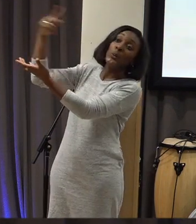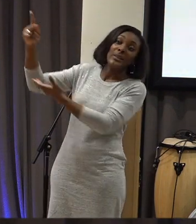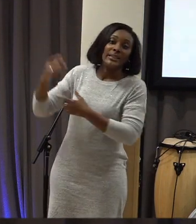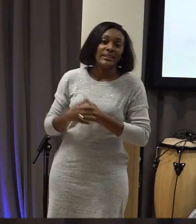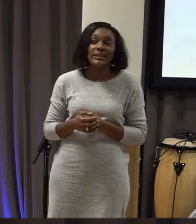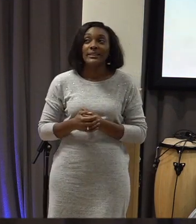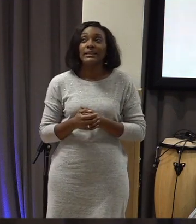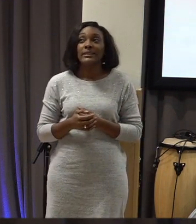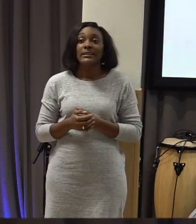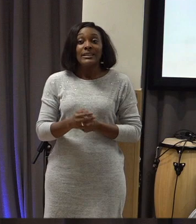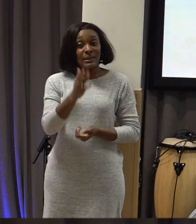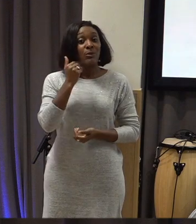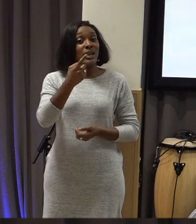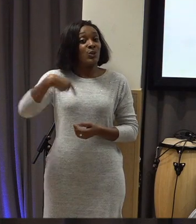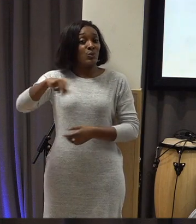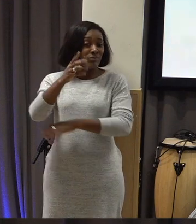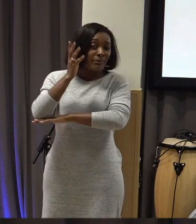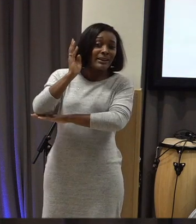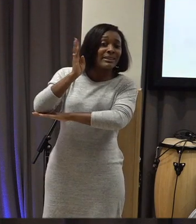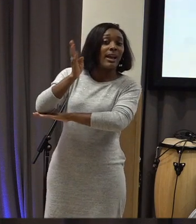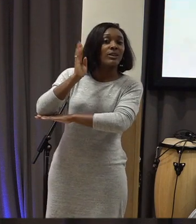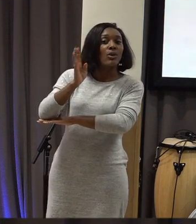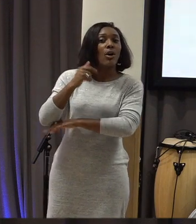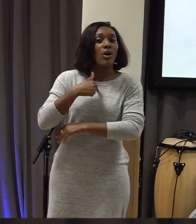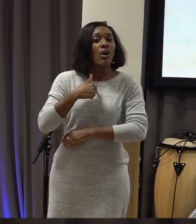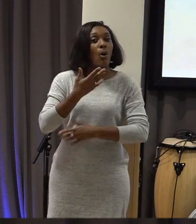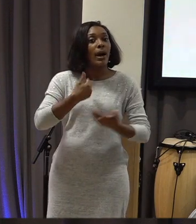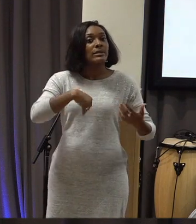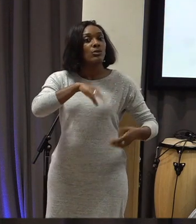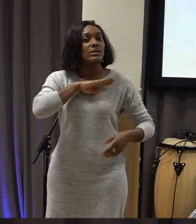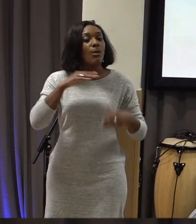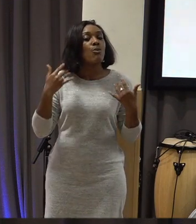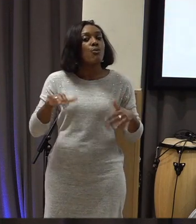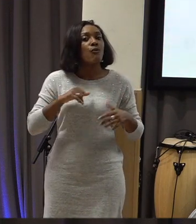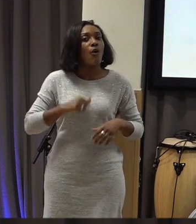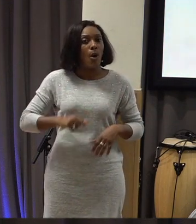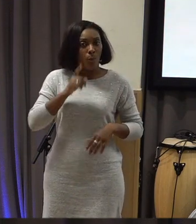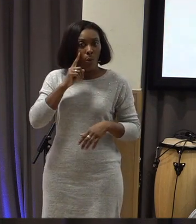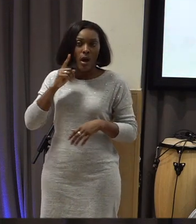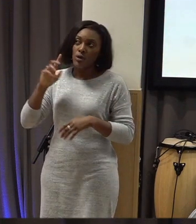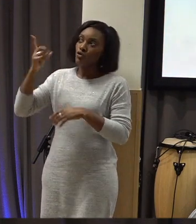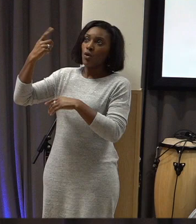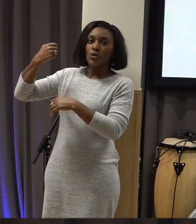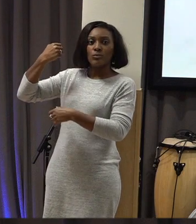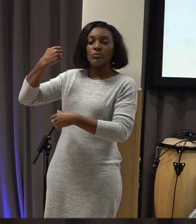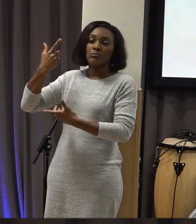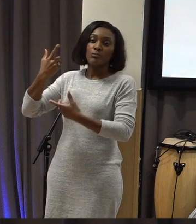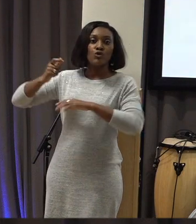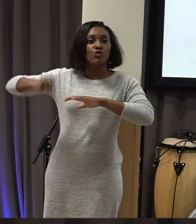C'est pour ça que nous, prédicateurs de l'Évangile, nous avons une énorme responsabilité et qu'on sera jugés pour cela. Parce que si dans ce